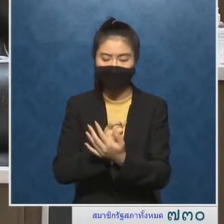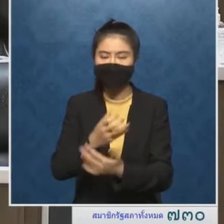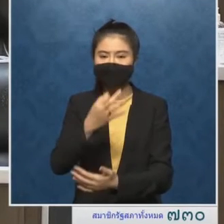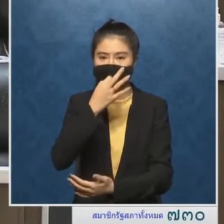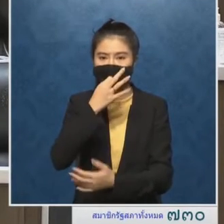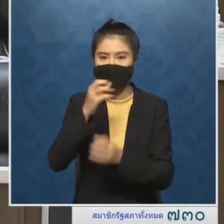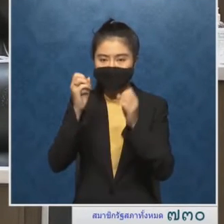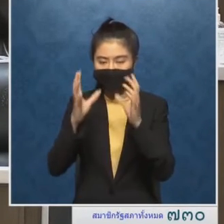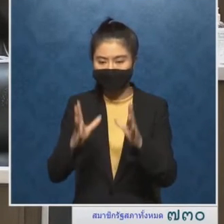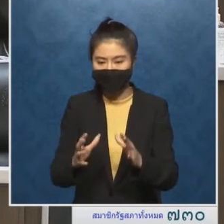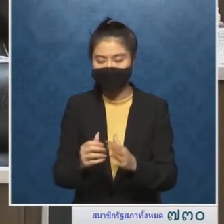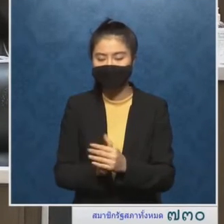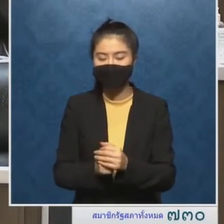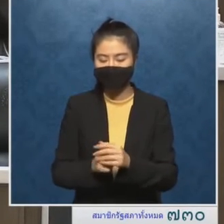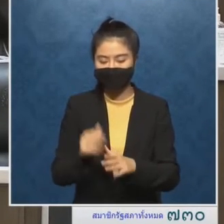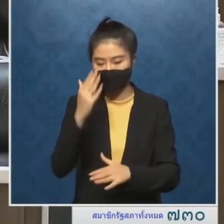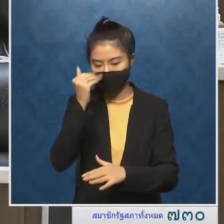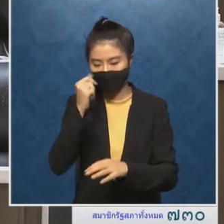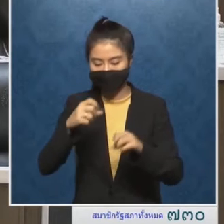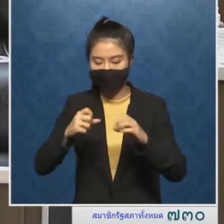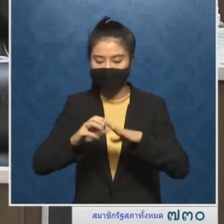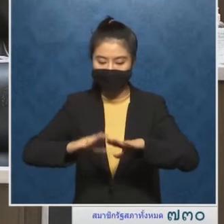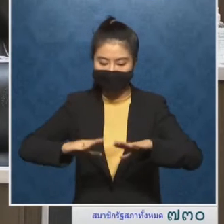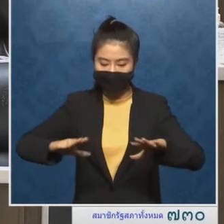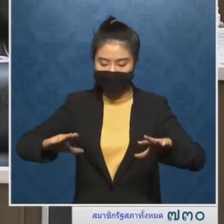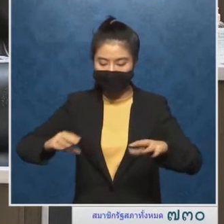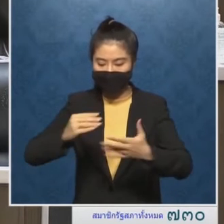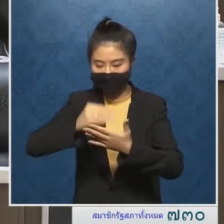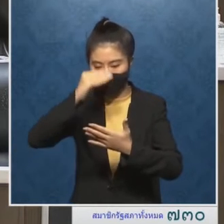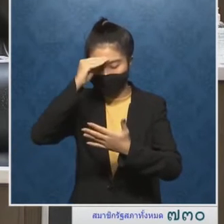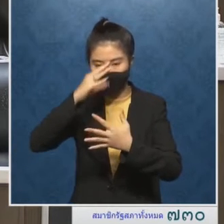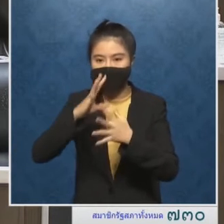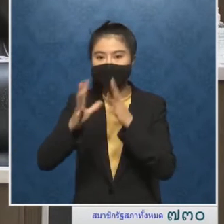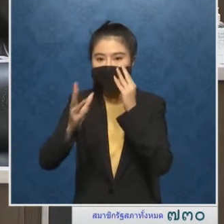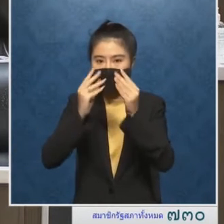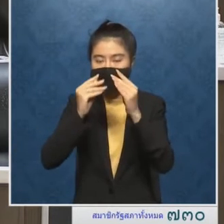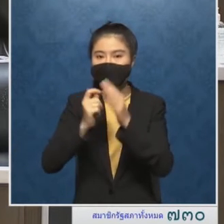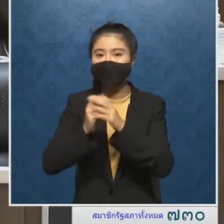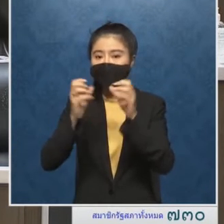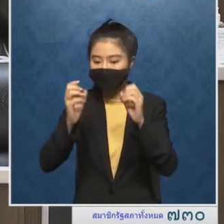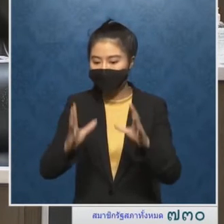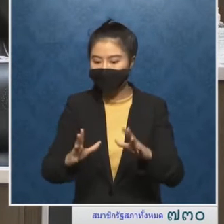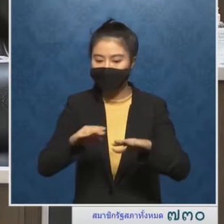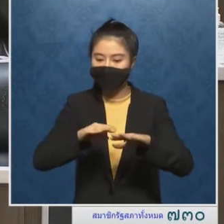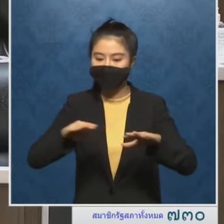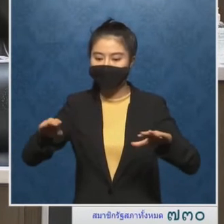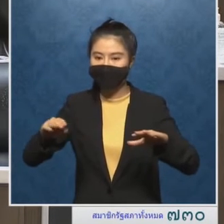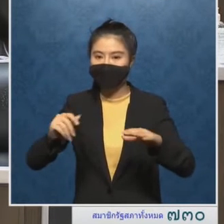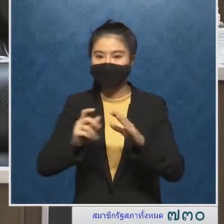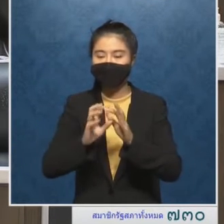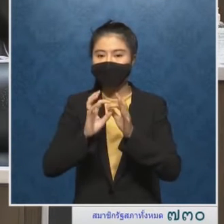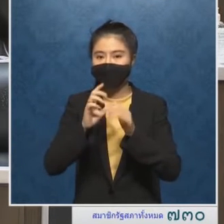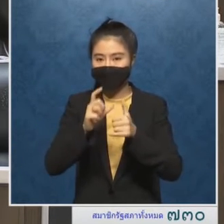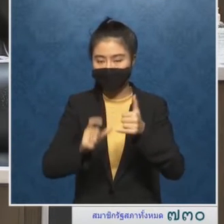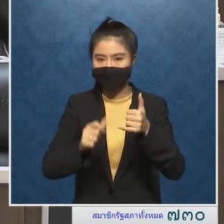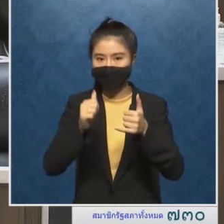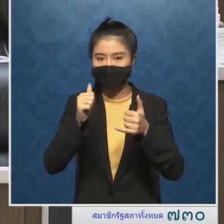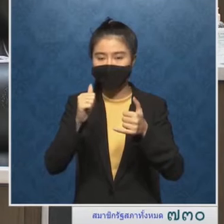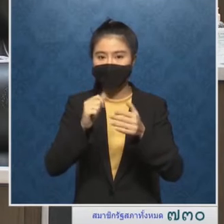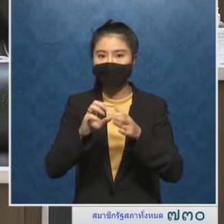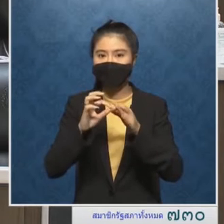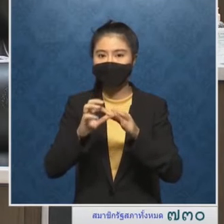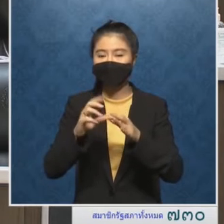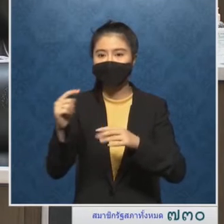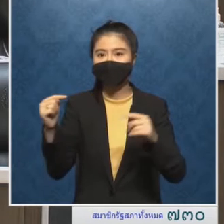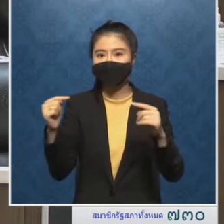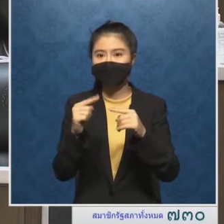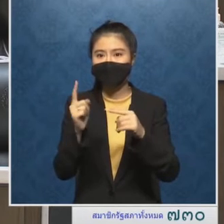เป็นมาตรฐานตรนี้กเห็นดวยซึ่งก็ไม่ใช่ว่าเพีงจะเข้าใจในสาระสำคญทอชาสอนอย่างเดียวนะครัแต่ยั